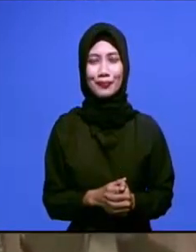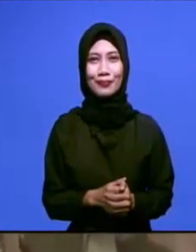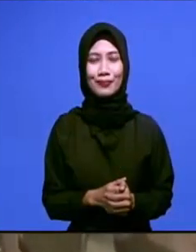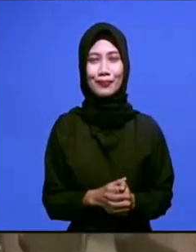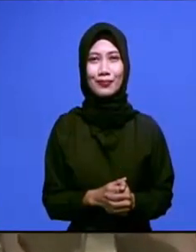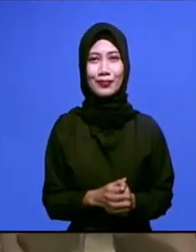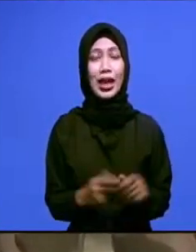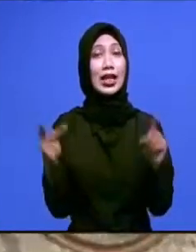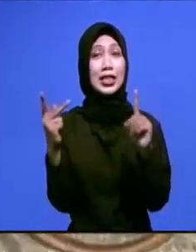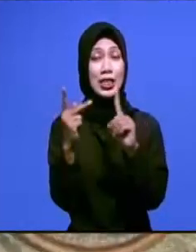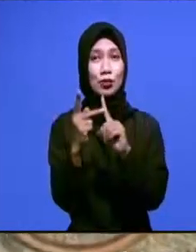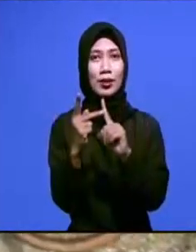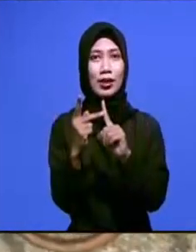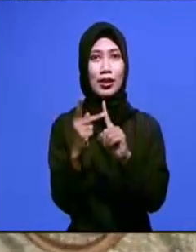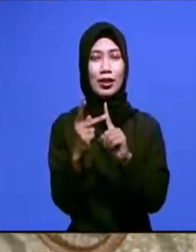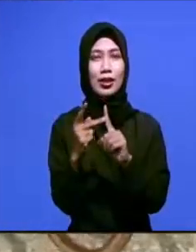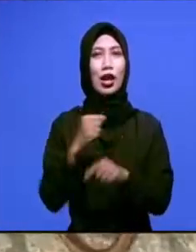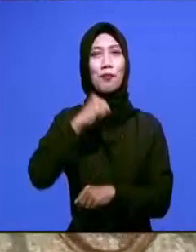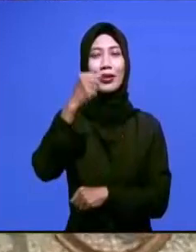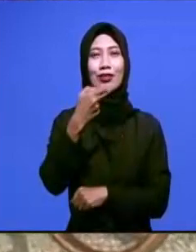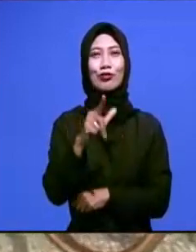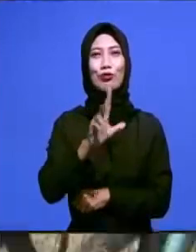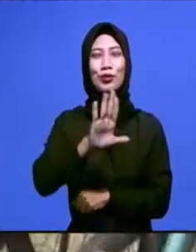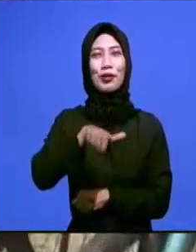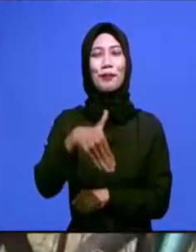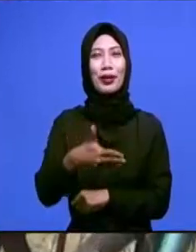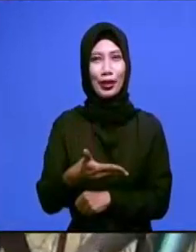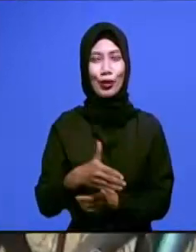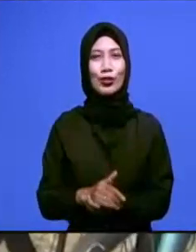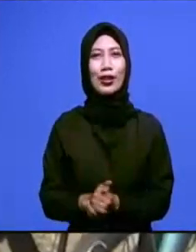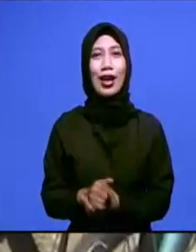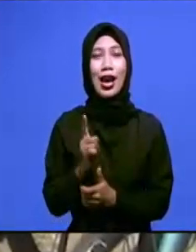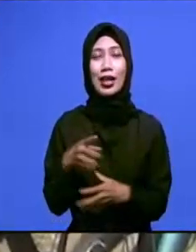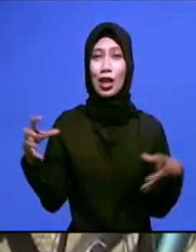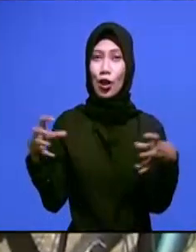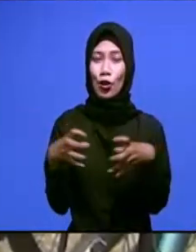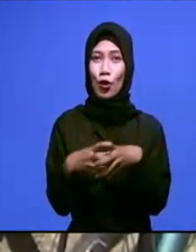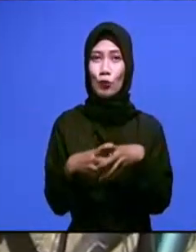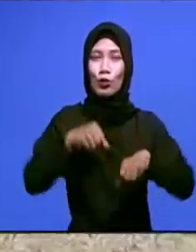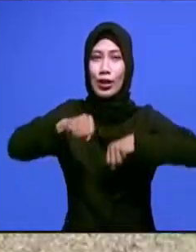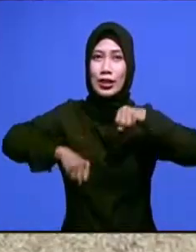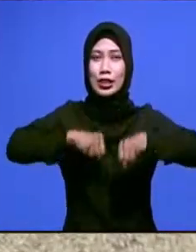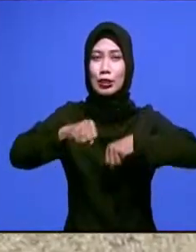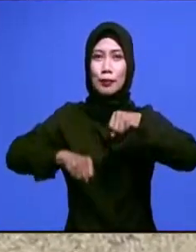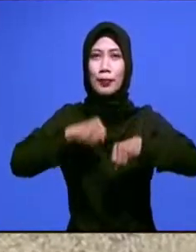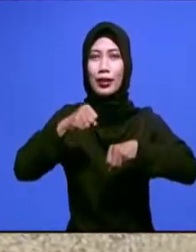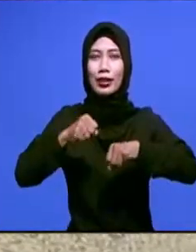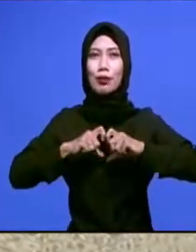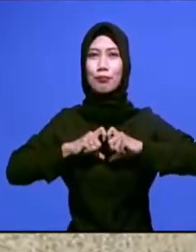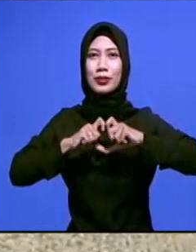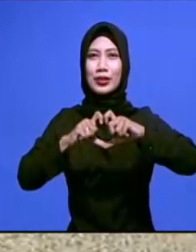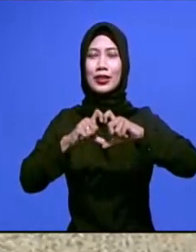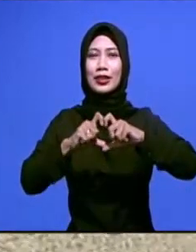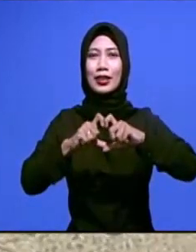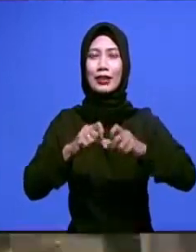Di Semarang, ulang tahun kemerdekaan ke-75 tahun ikut diperingati oleh komunitas pecinta sepeda ontel yang menggelar upacara sederhana